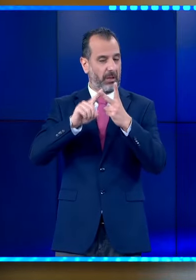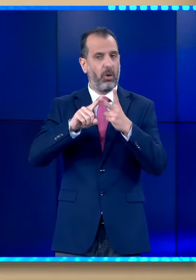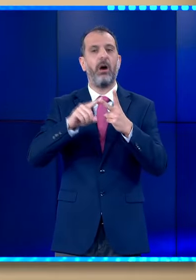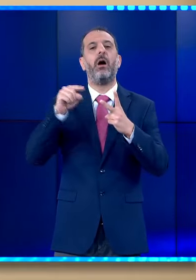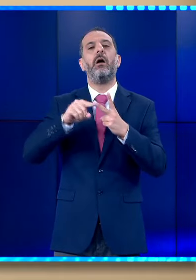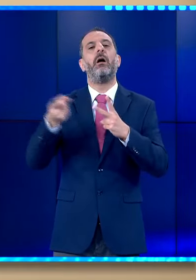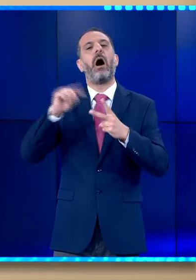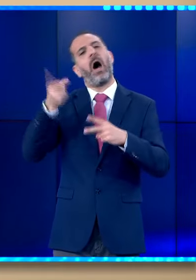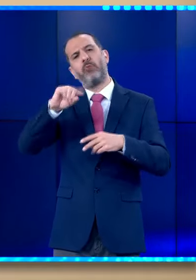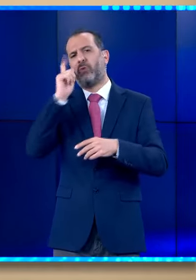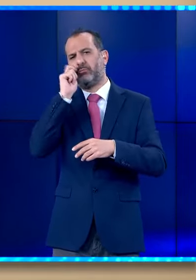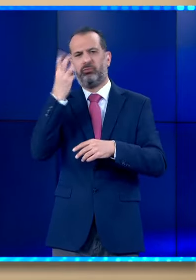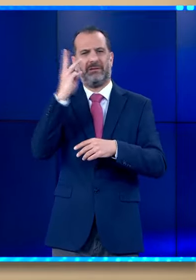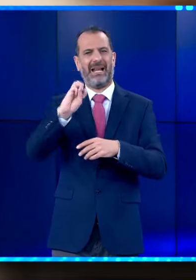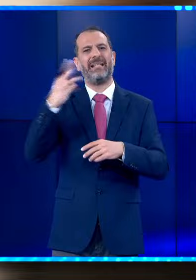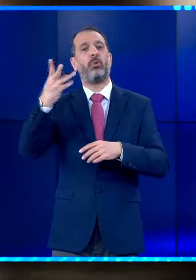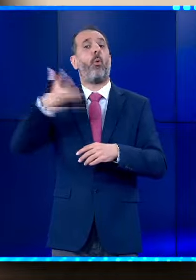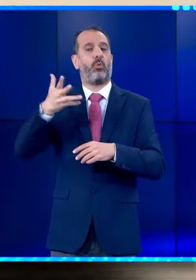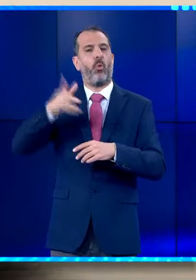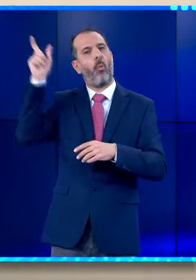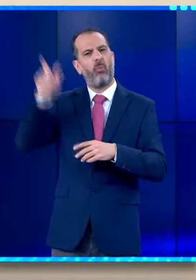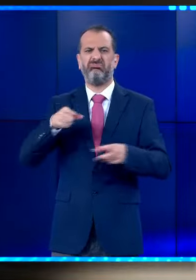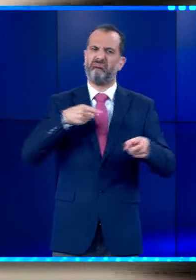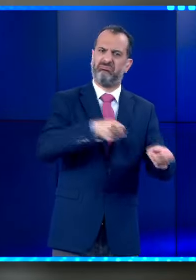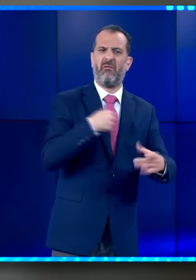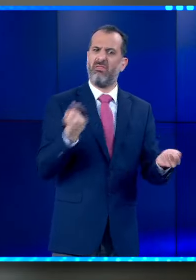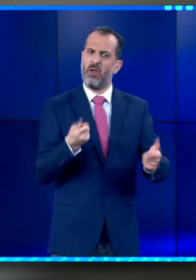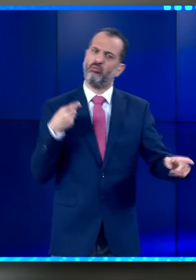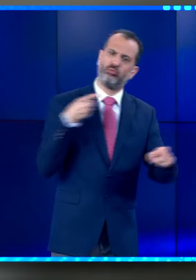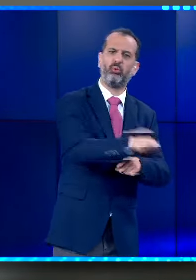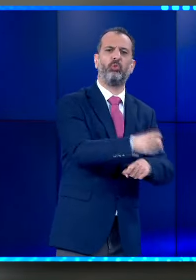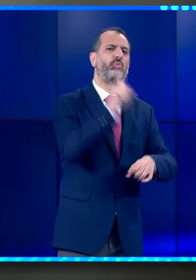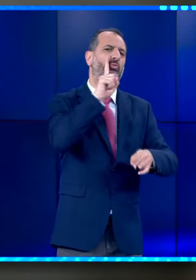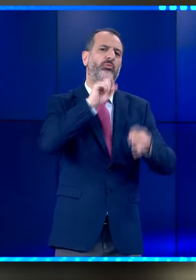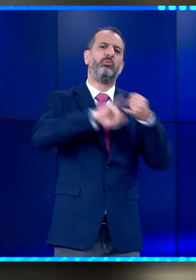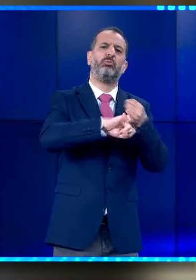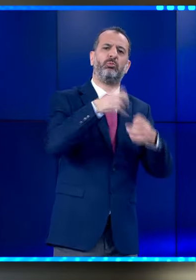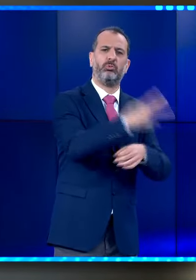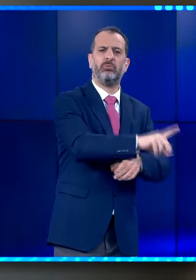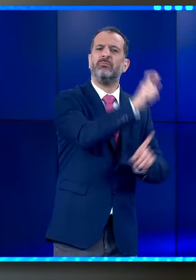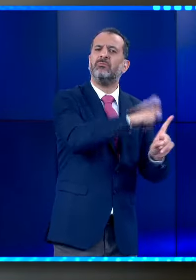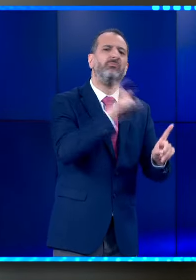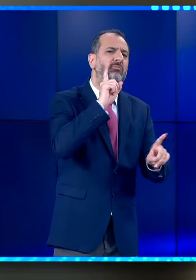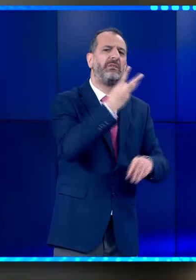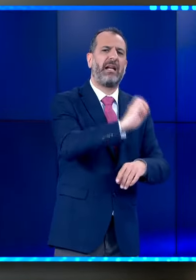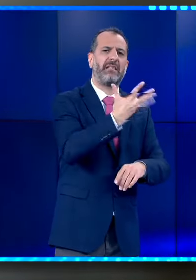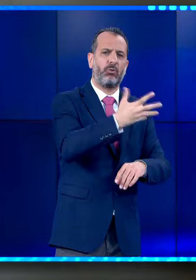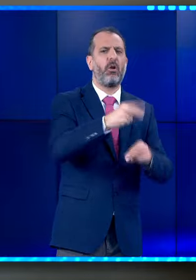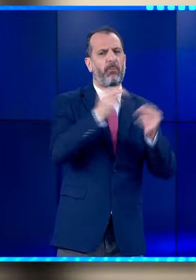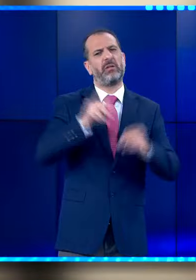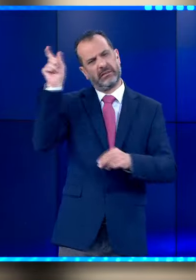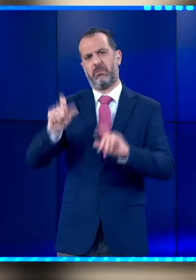περίπτωση αφορά στη σύλληψη ενός 33χρονου, που απειλούσε ότι θα σκοτώσει τη σύντροφό του ηλικίας 30 ετών.